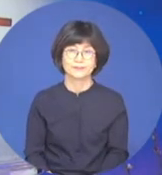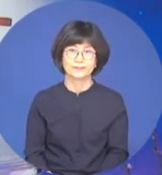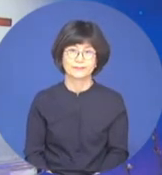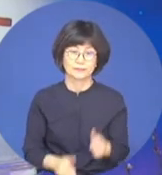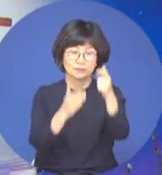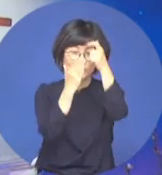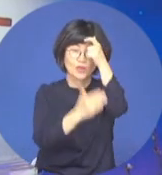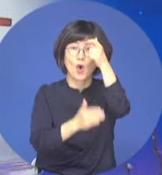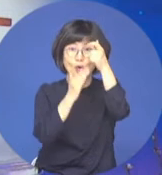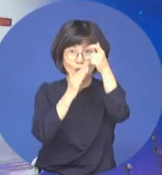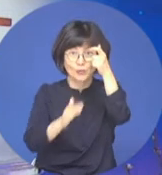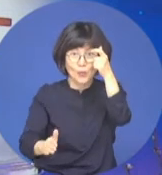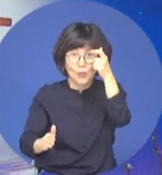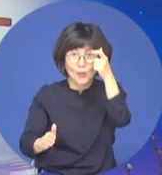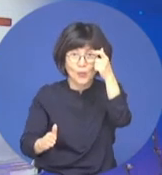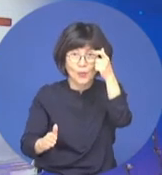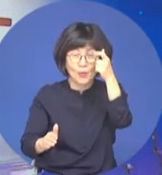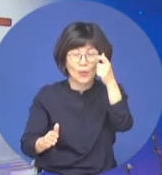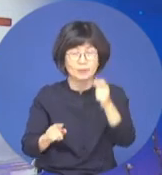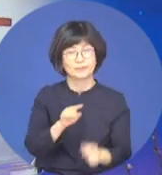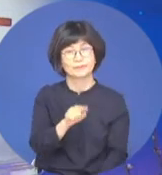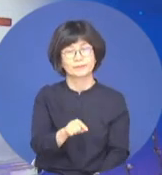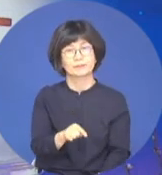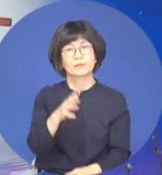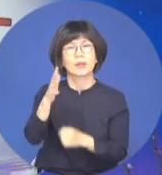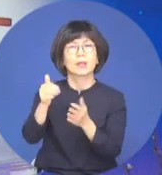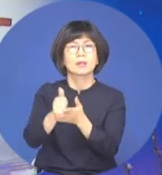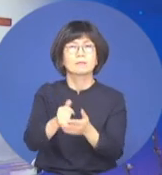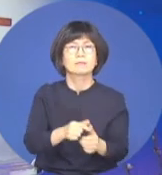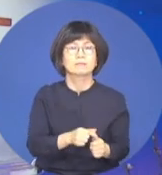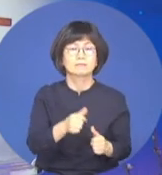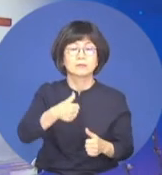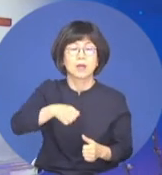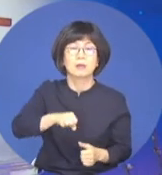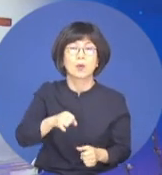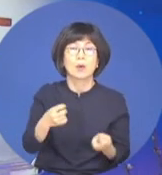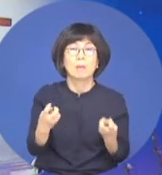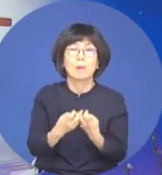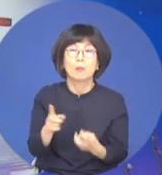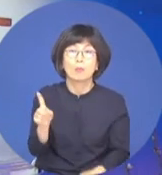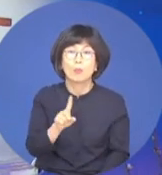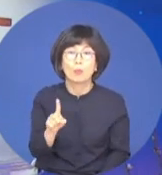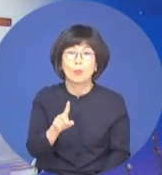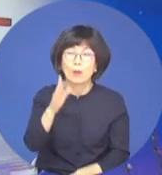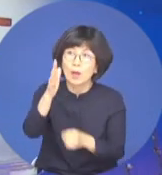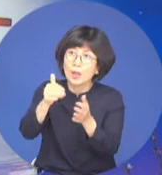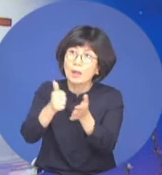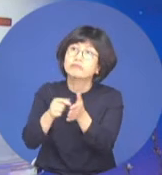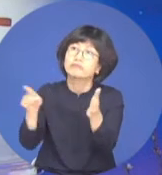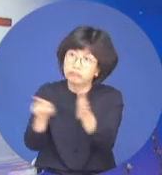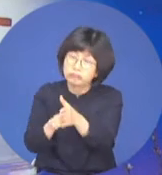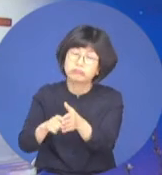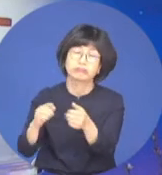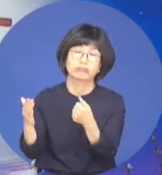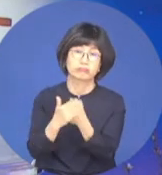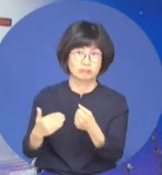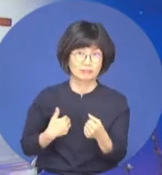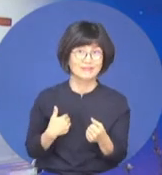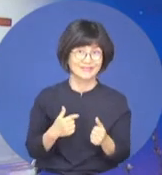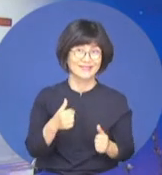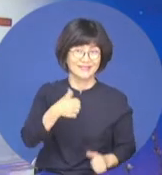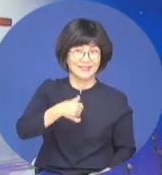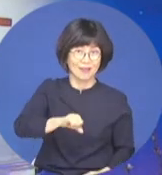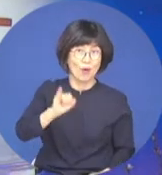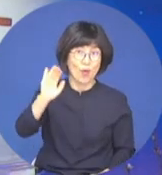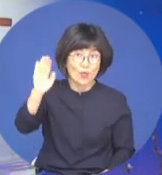됩니까? 우리가 어떻게 하나님의 자녀가 됐습니까? 하나님을 믿음으로 자녀가 됐죠. 예수 그리스도를 믿음으로